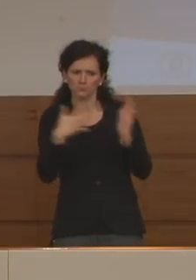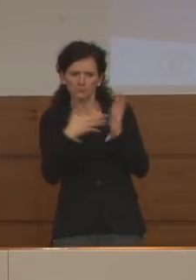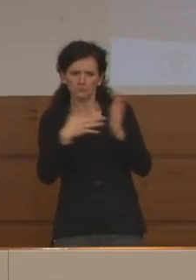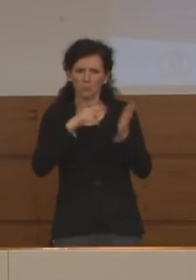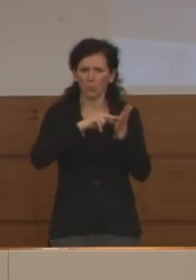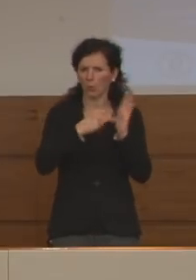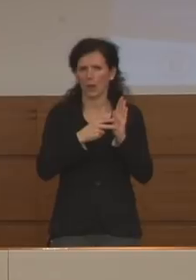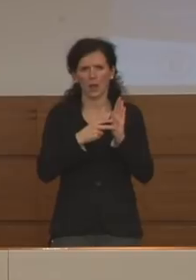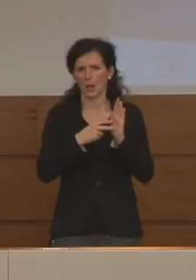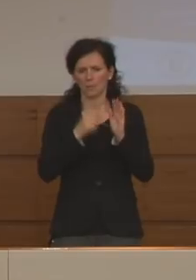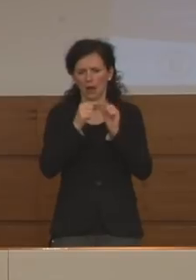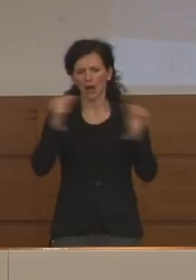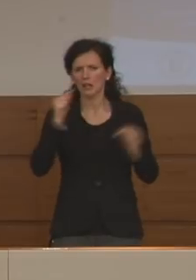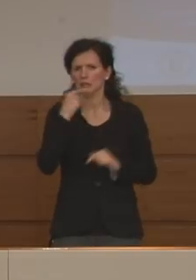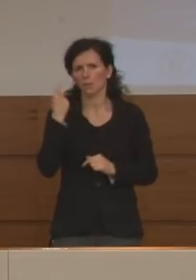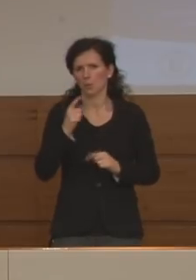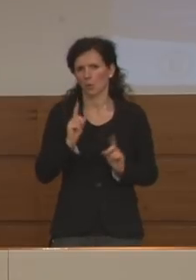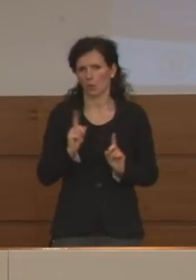tamponi